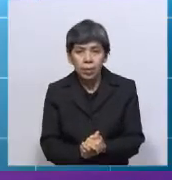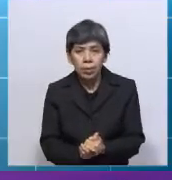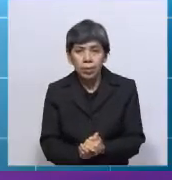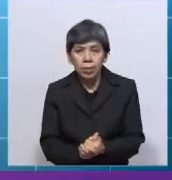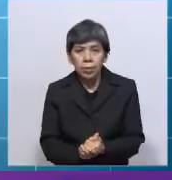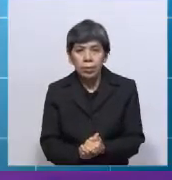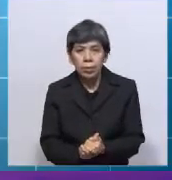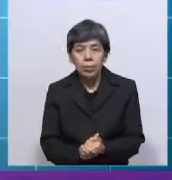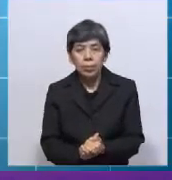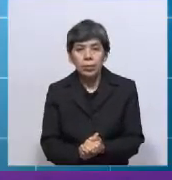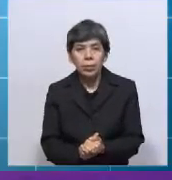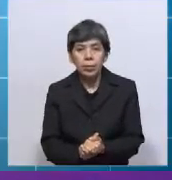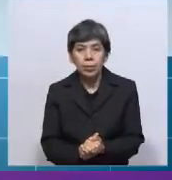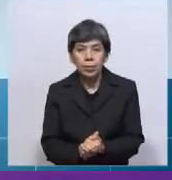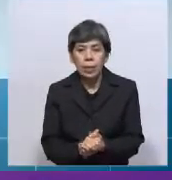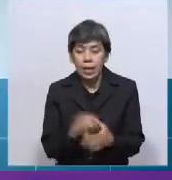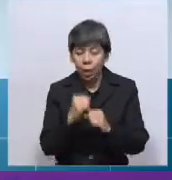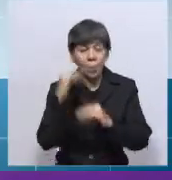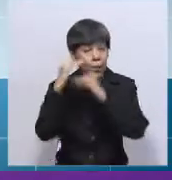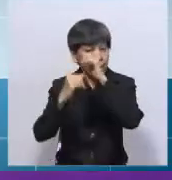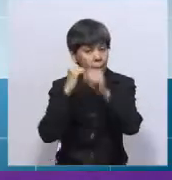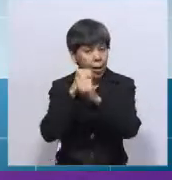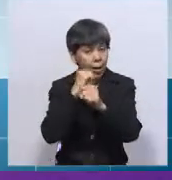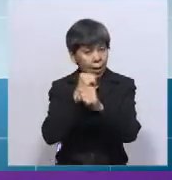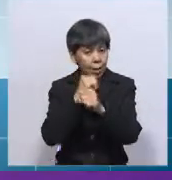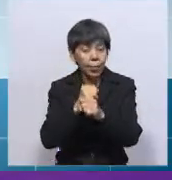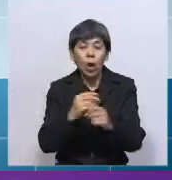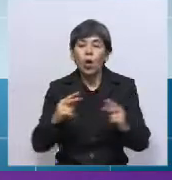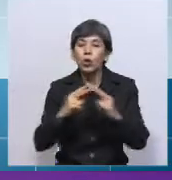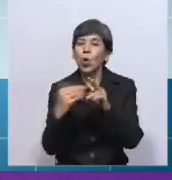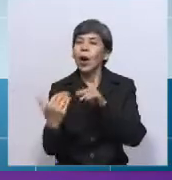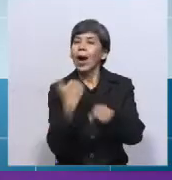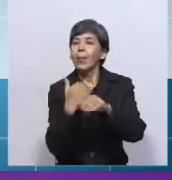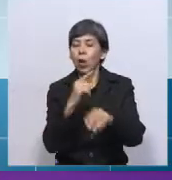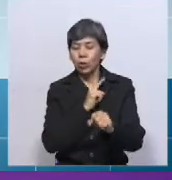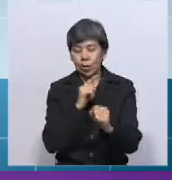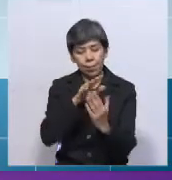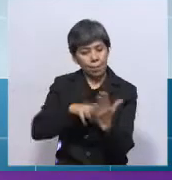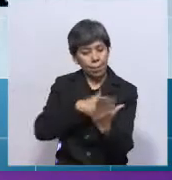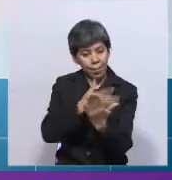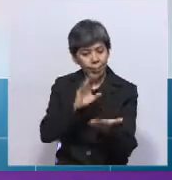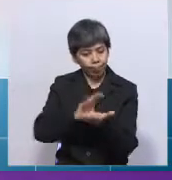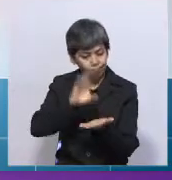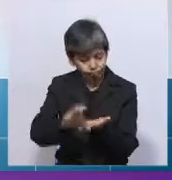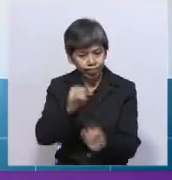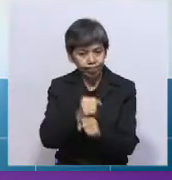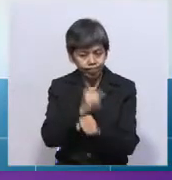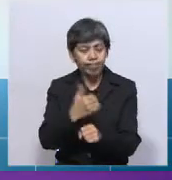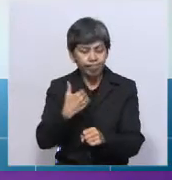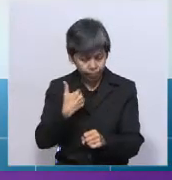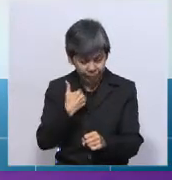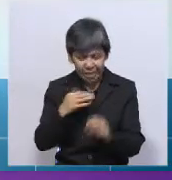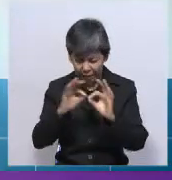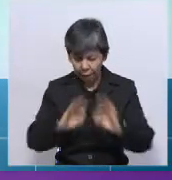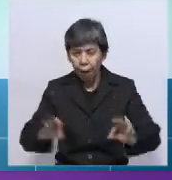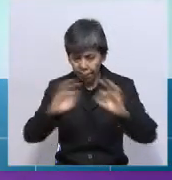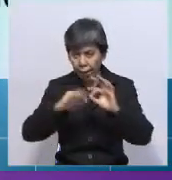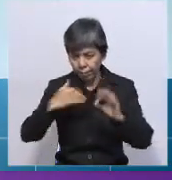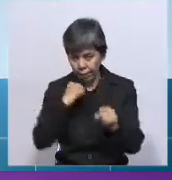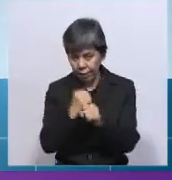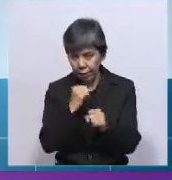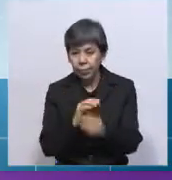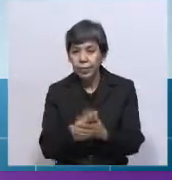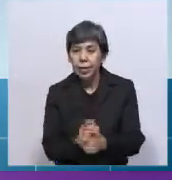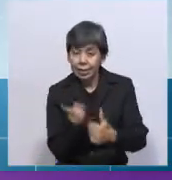ครับ ส่วนการพัฒนาท่าเรือกระทรวงคมนาคมมีแผนการลงทุนพัฒนาท่าเรือที่สำคัญ